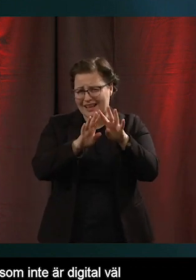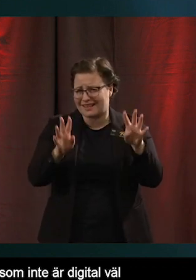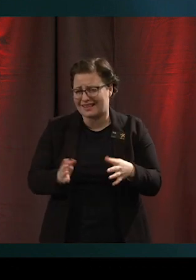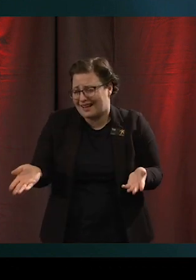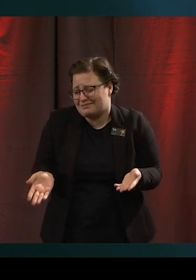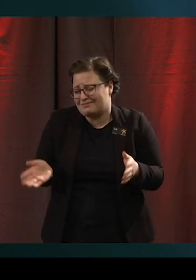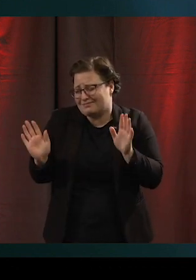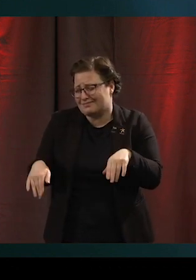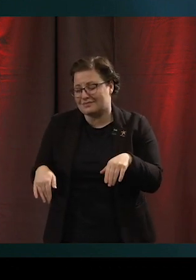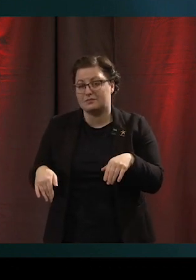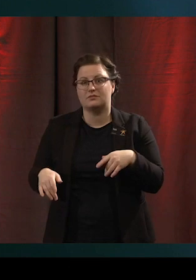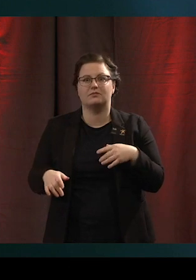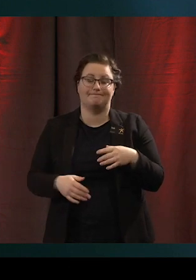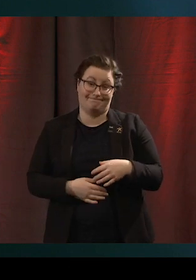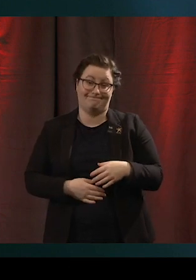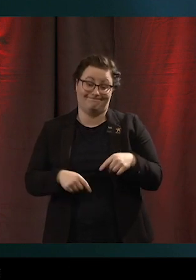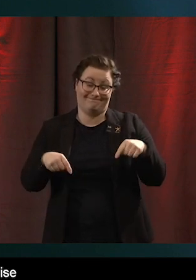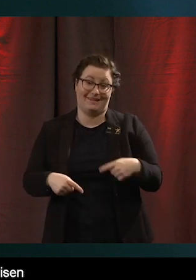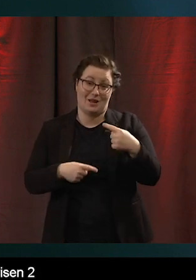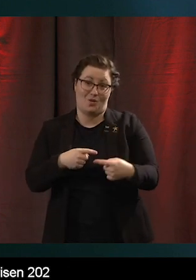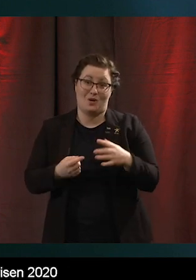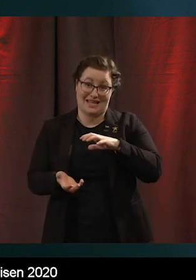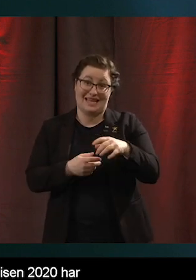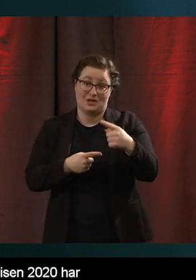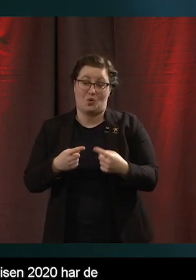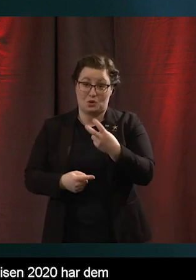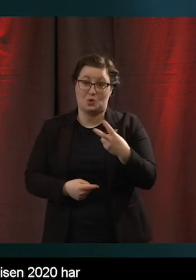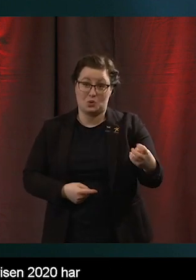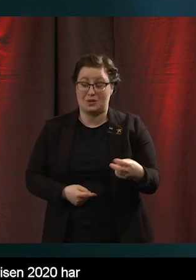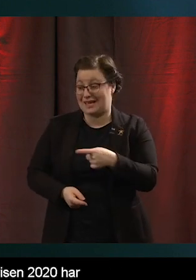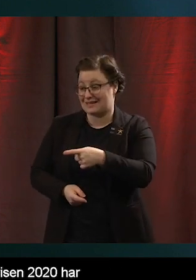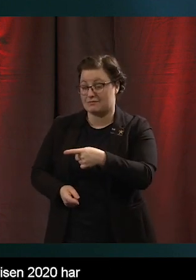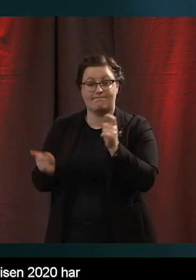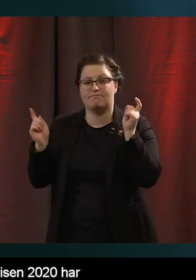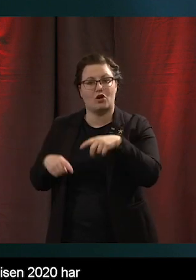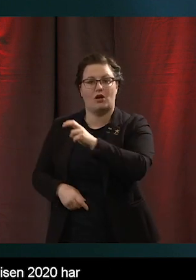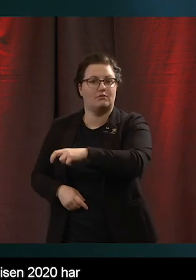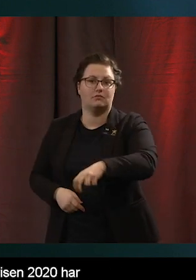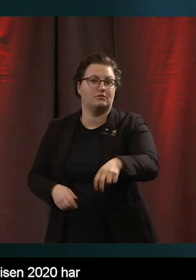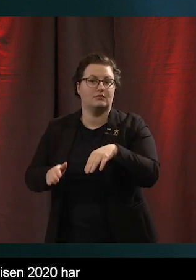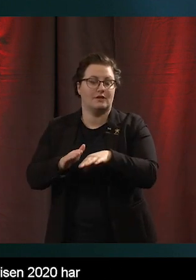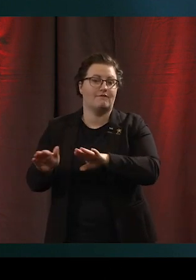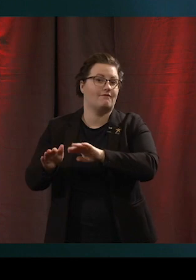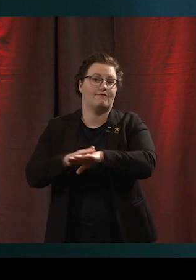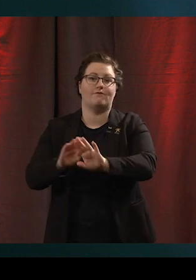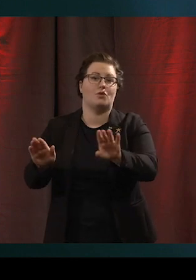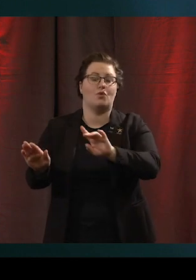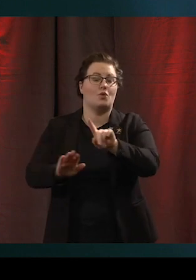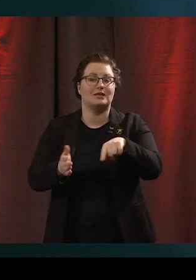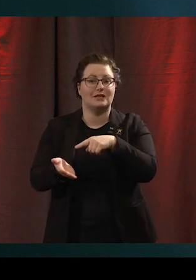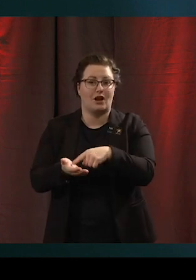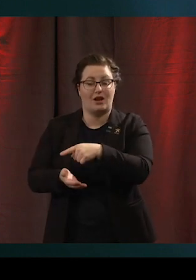Kriseåret 2020 har ju demonstrerat att det kan man inte alls alltid. Vilket var sant hela tiden och vilket nu blev